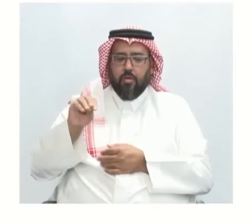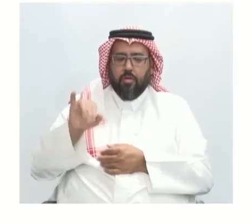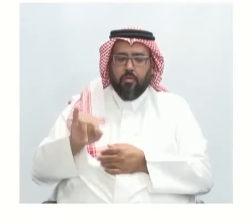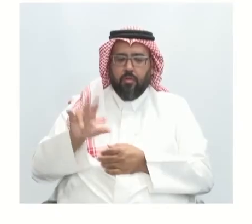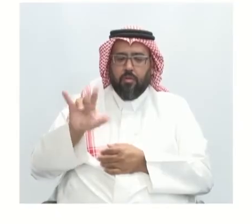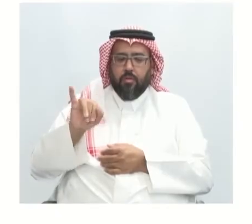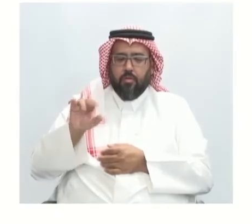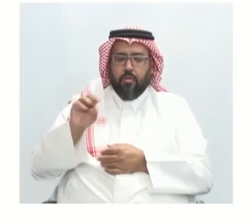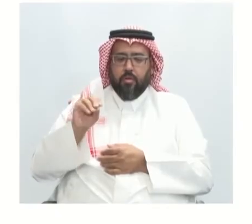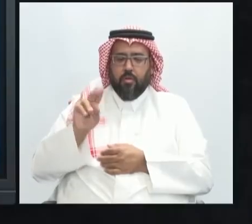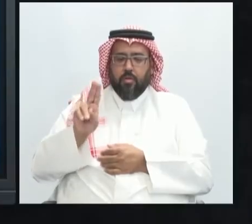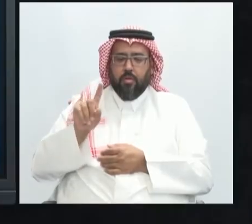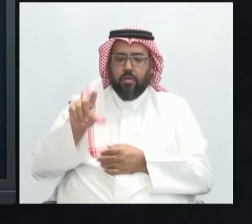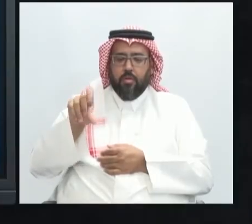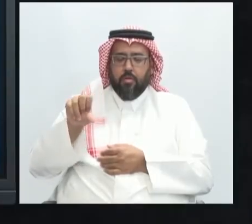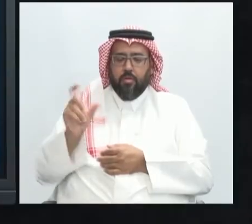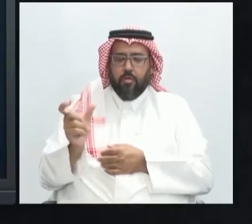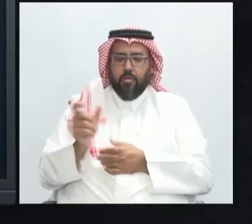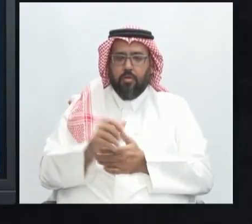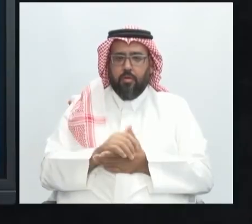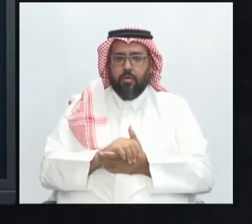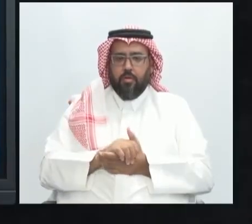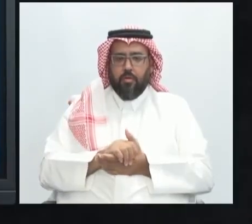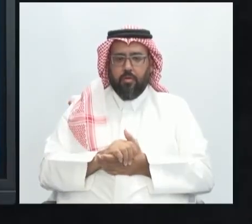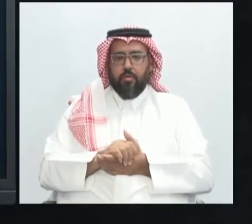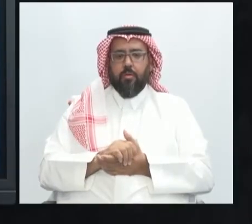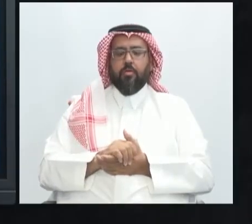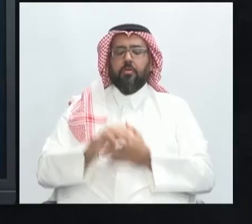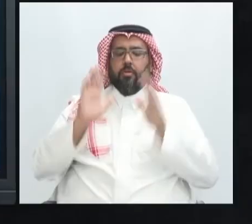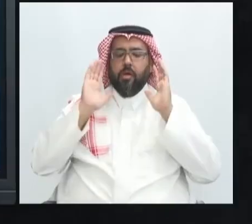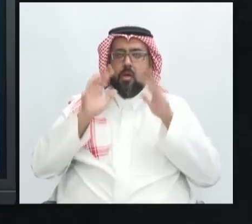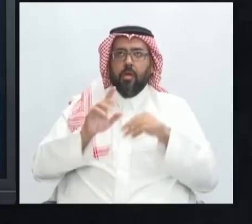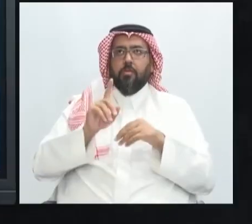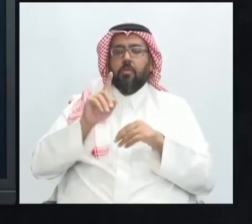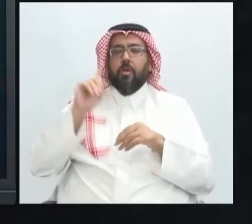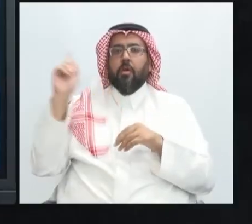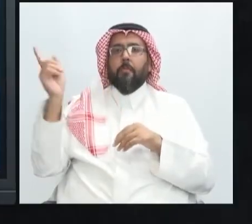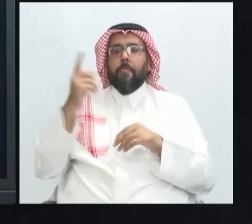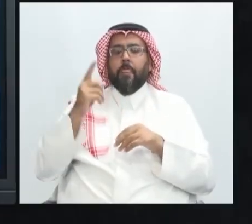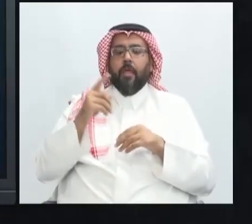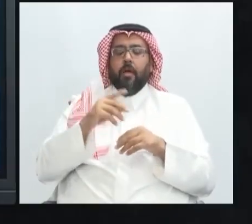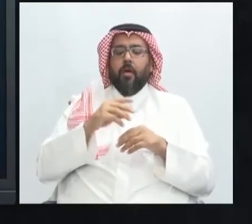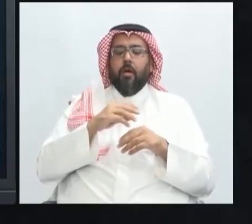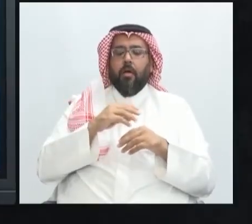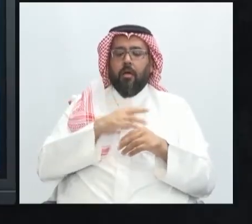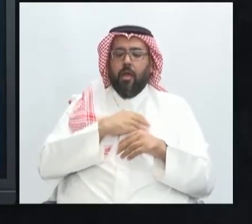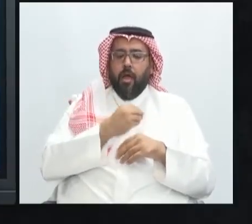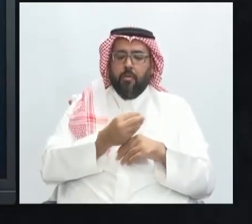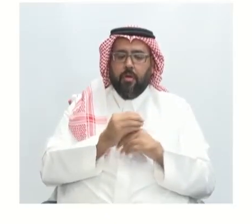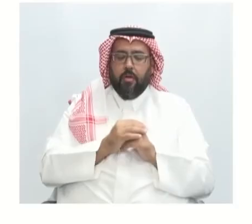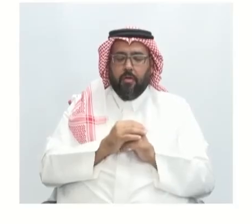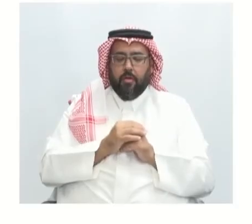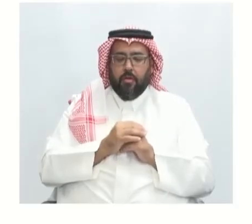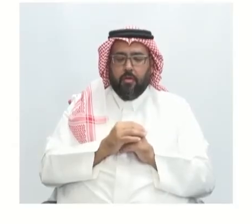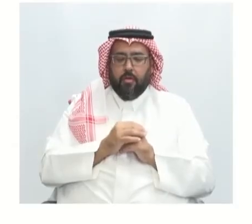رايتم يا ابنائي فضائل عظيمه صلوات من ربهم ورحمه وهم مهتدون ايضا